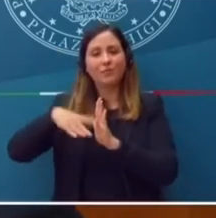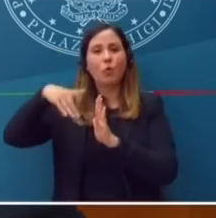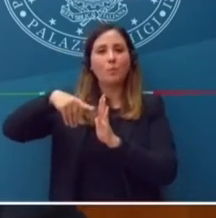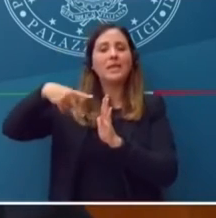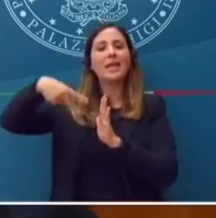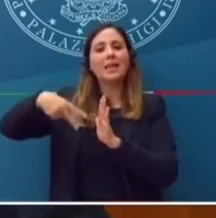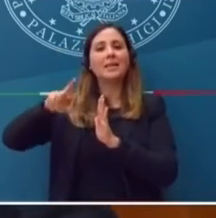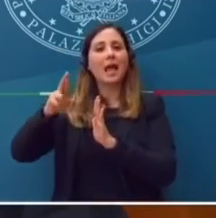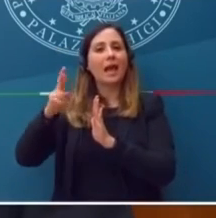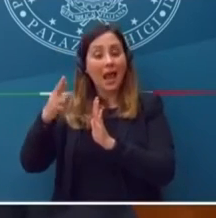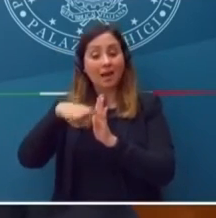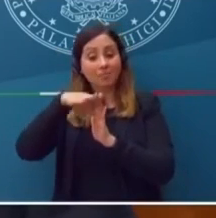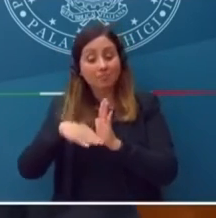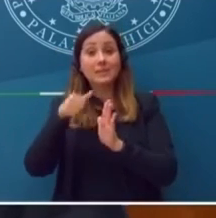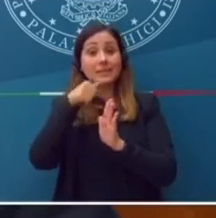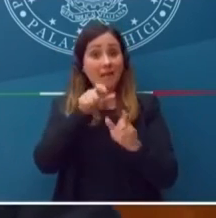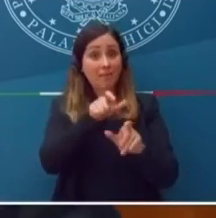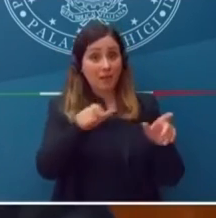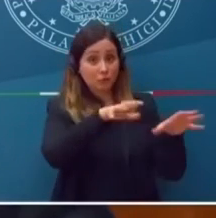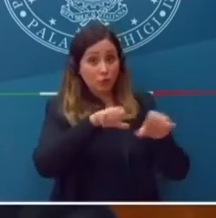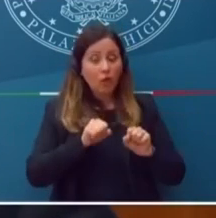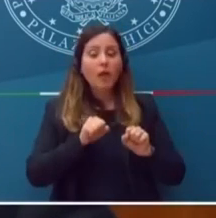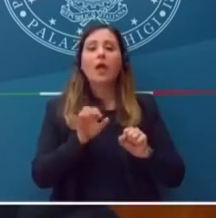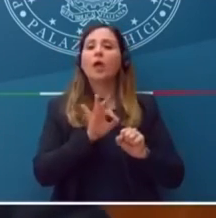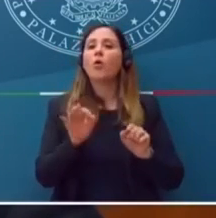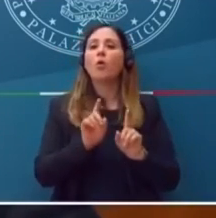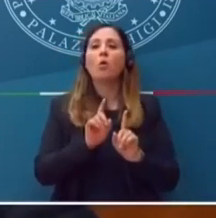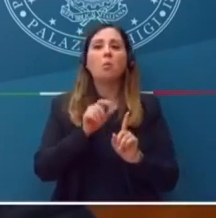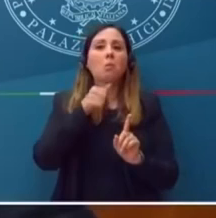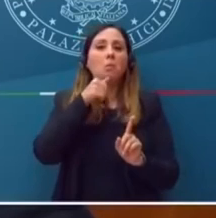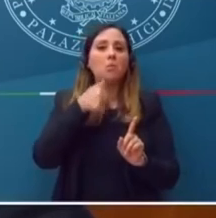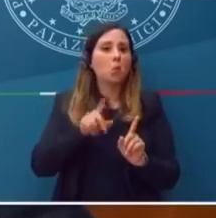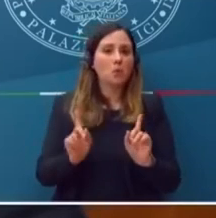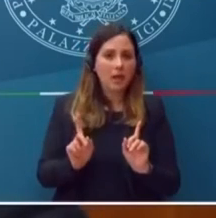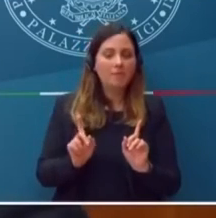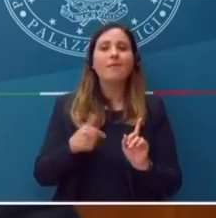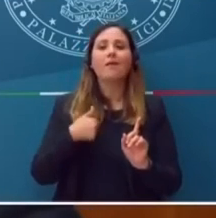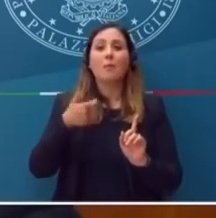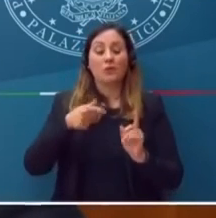oppure no, insomma. Anche perché queste tre strutture, questi tre comitati sembrano